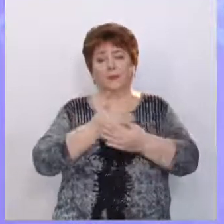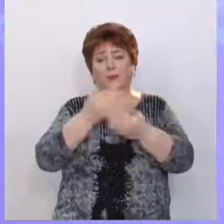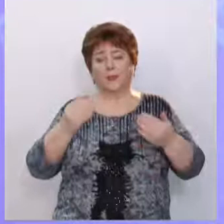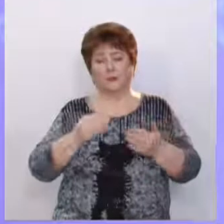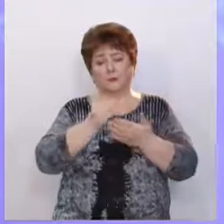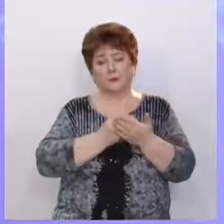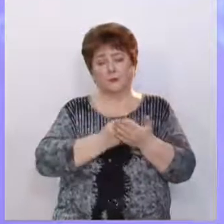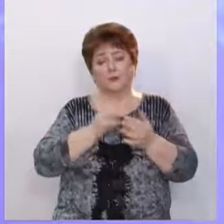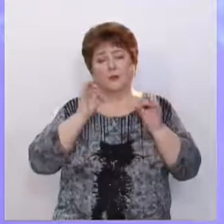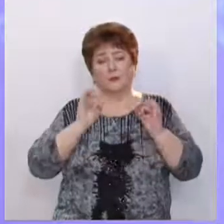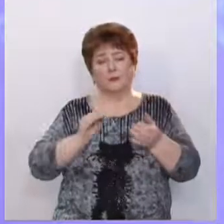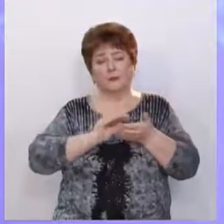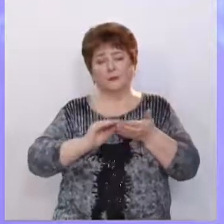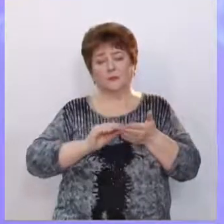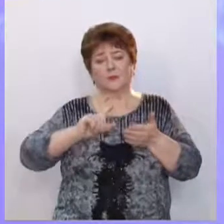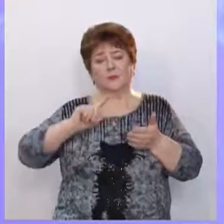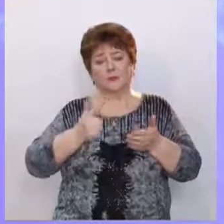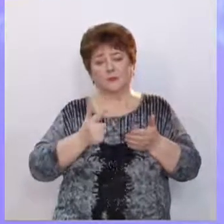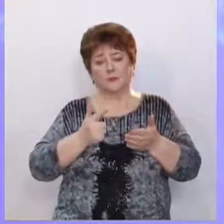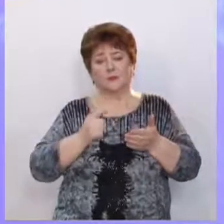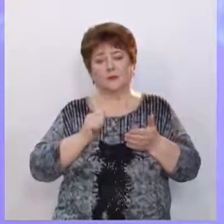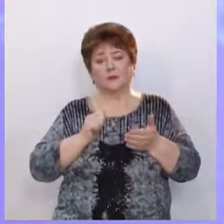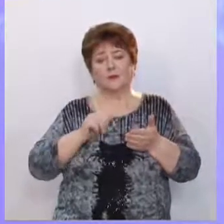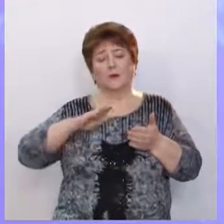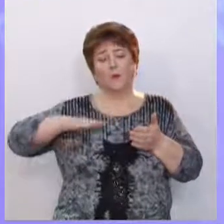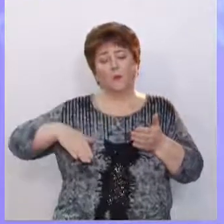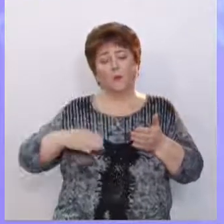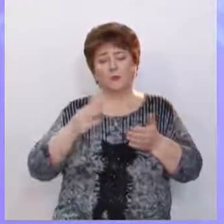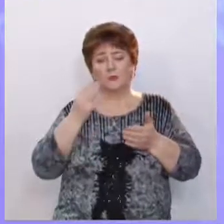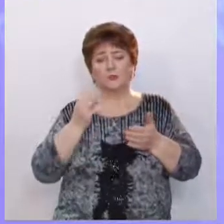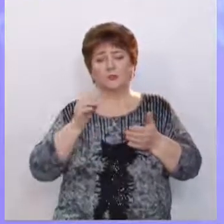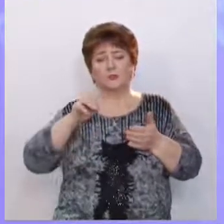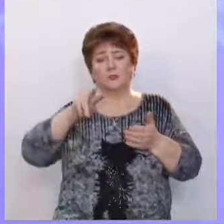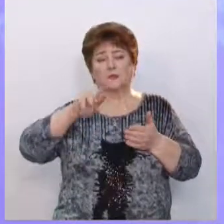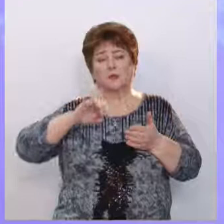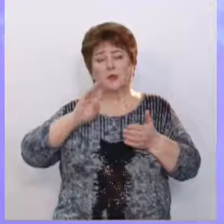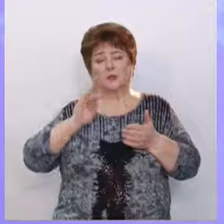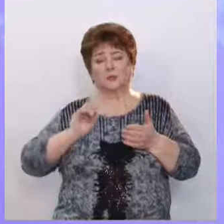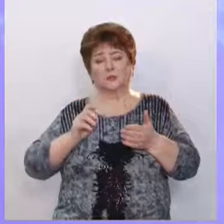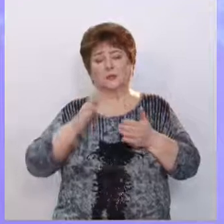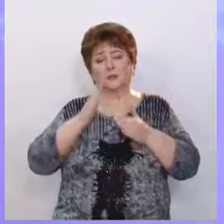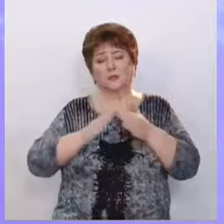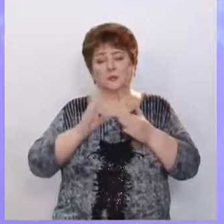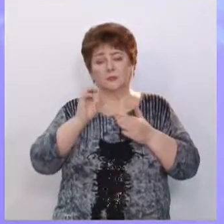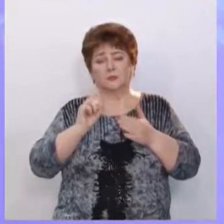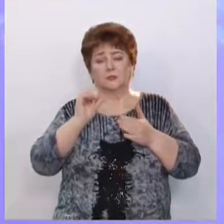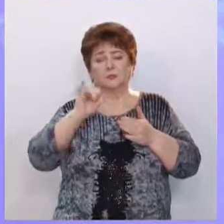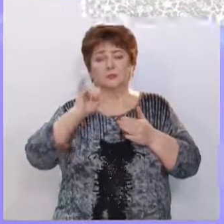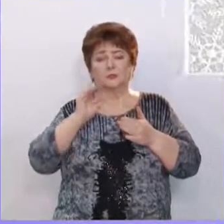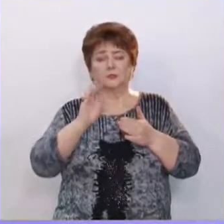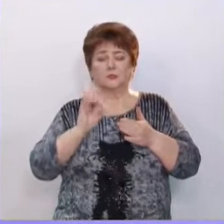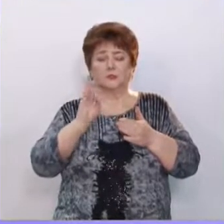урока – правописание мягкого знака после шипящих на конце